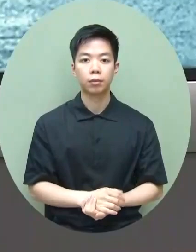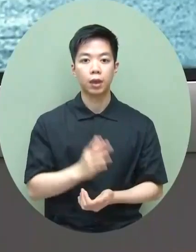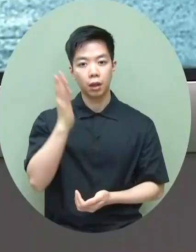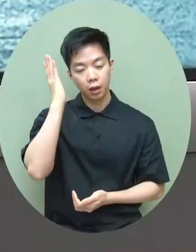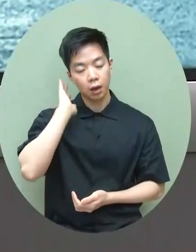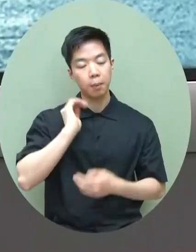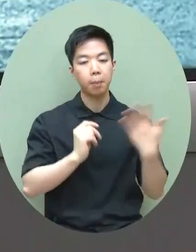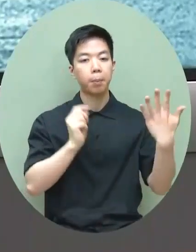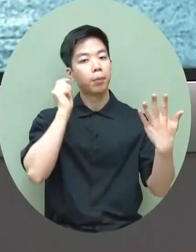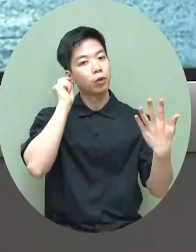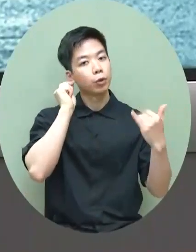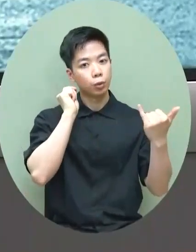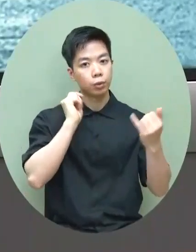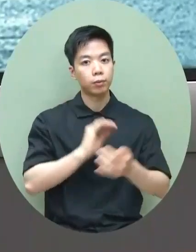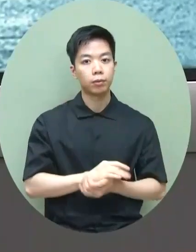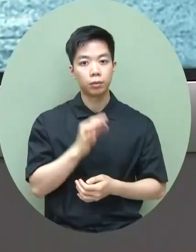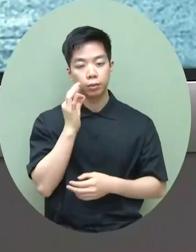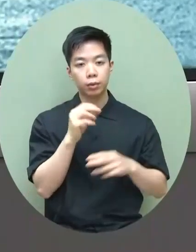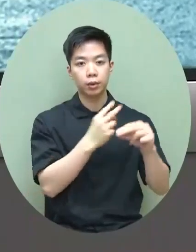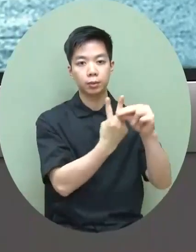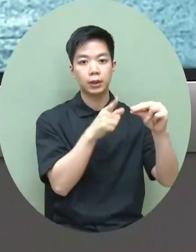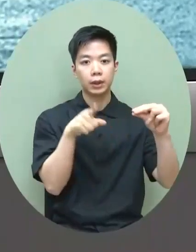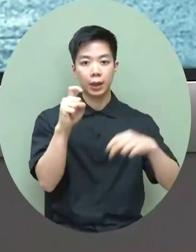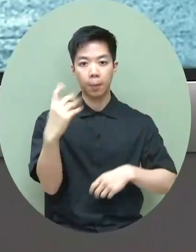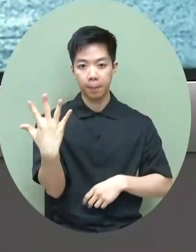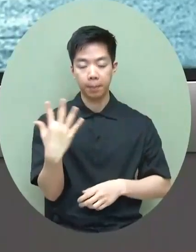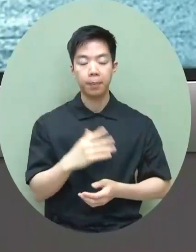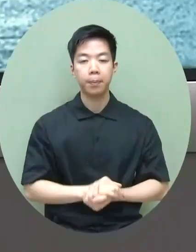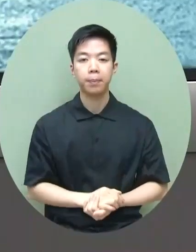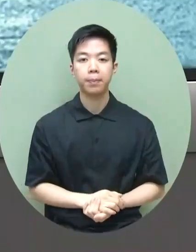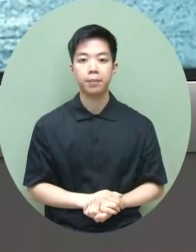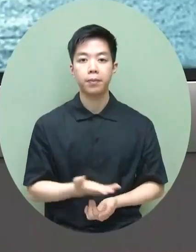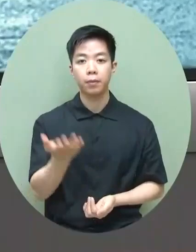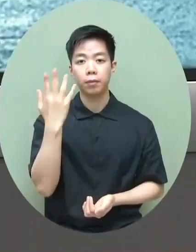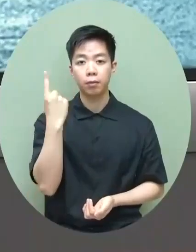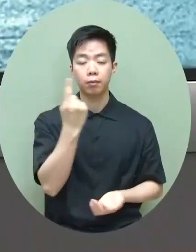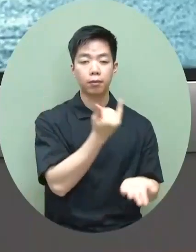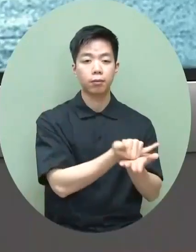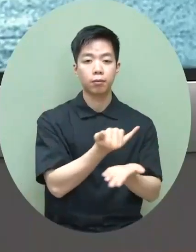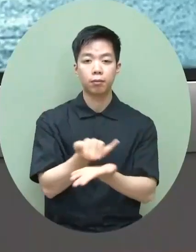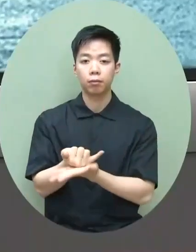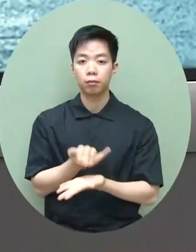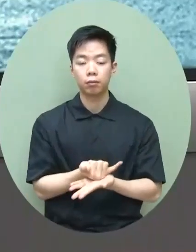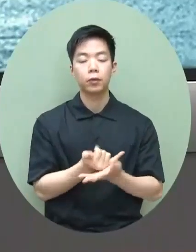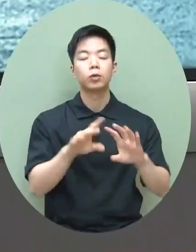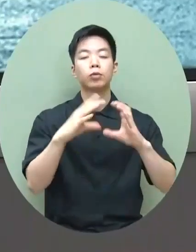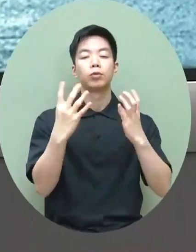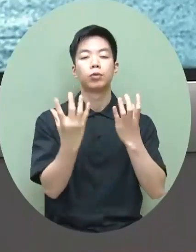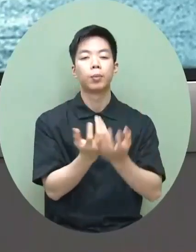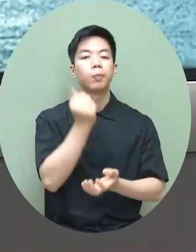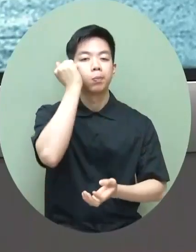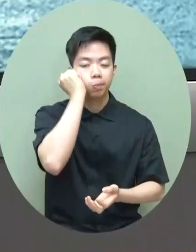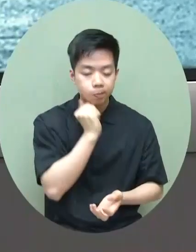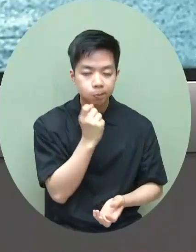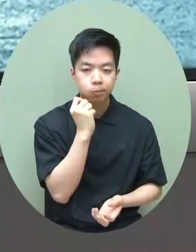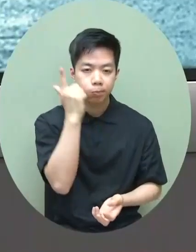乎72至95歲。在昨天離世的病人當中，全部都是年紀比較大的，都是65歲以上的